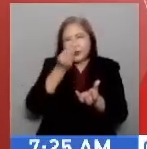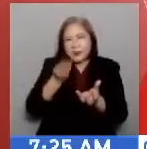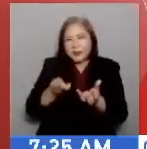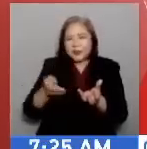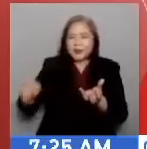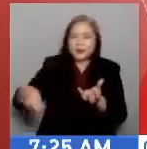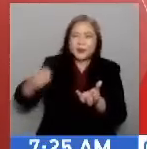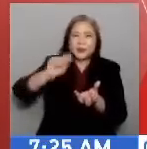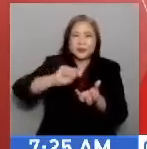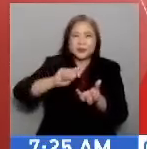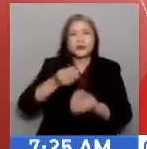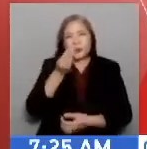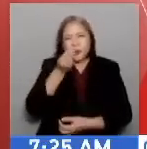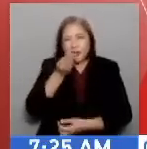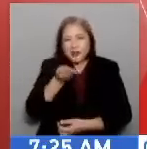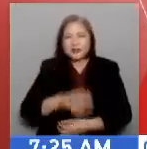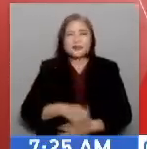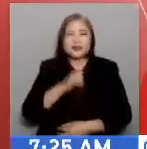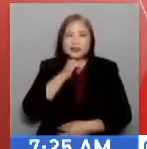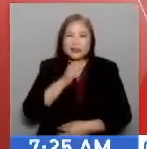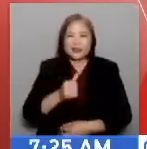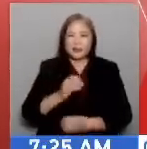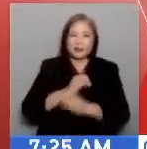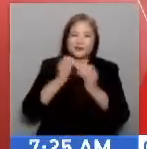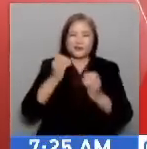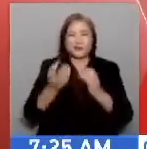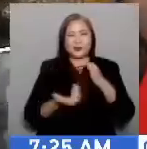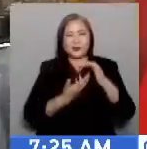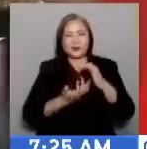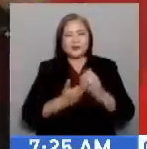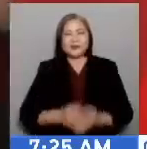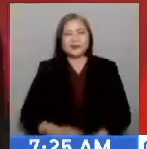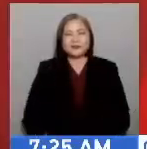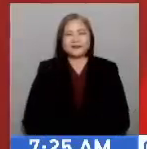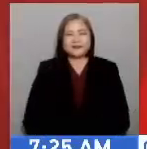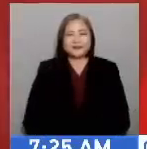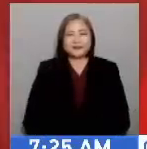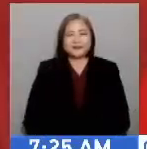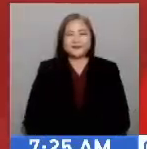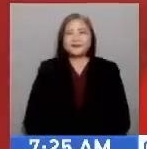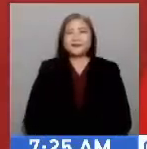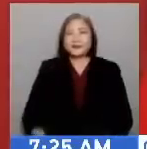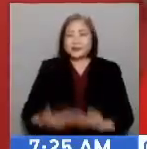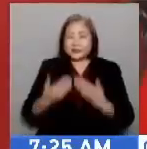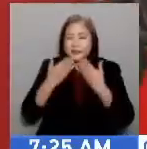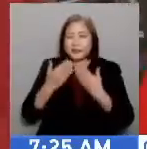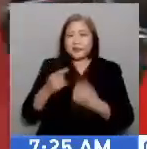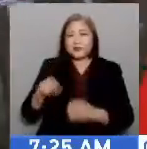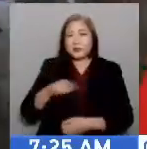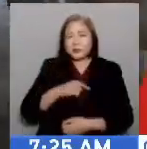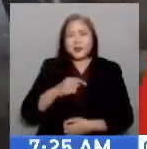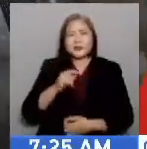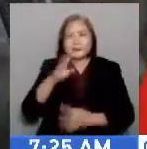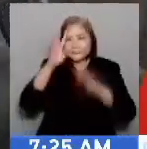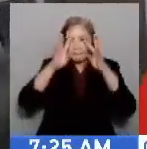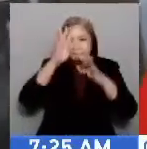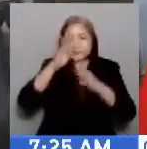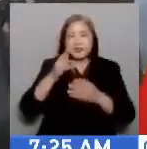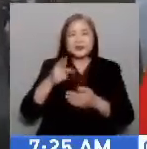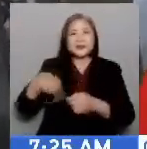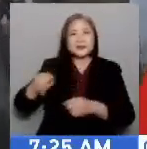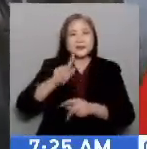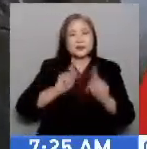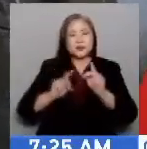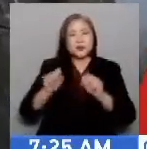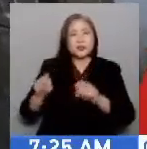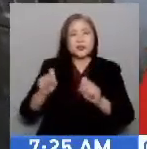hindi masyado mahalata na kanila mga customer. Sir, thank you. At yan po, magiging diskarte ng ilan natin mga kababayan dito nga ho sa ilang karinderya